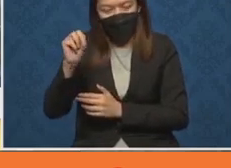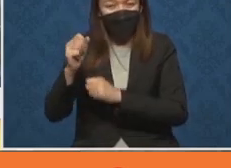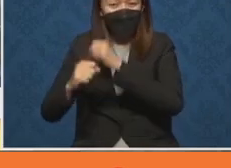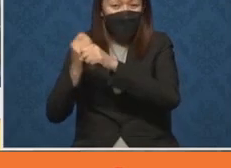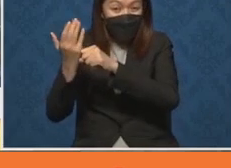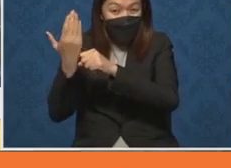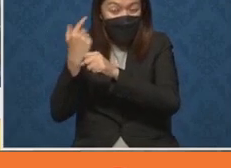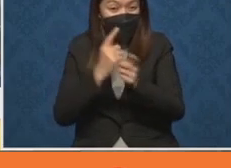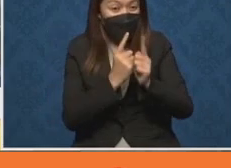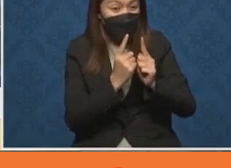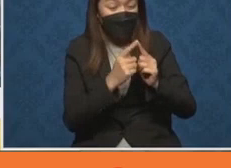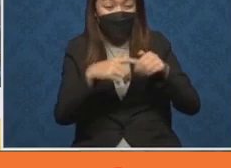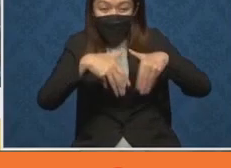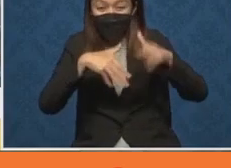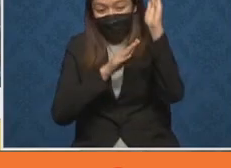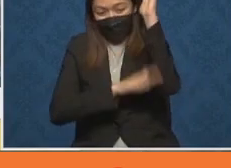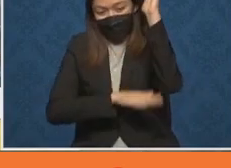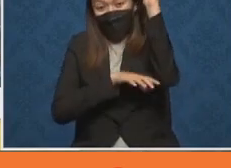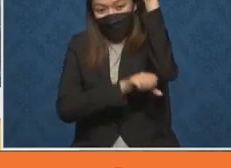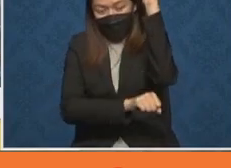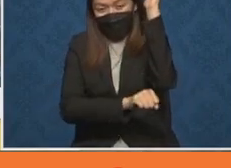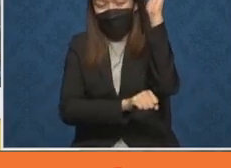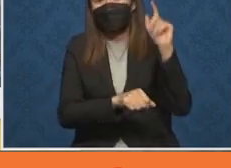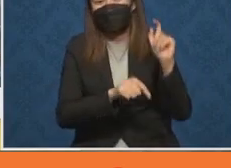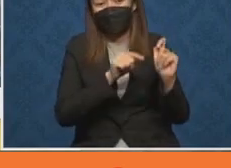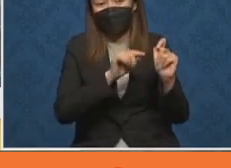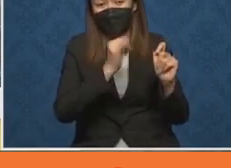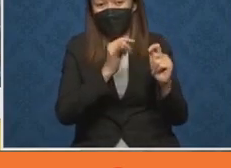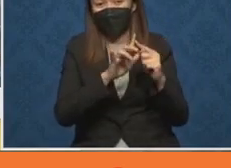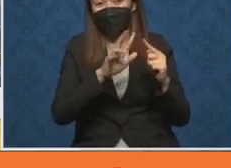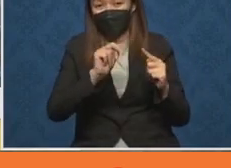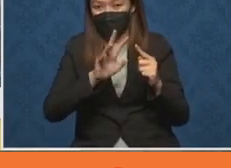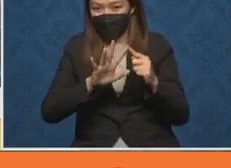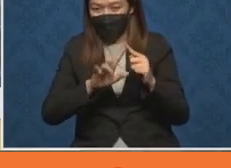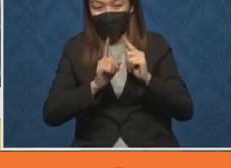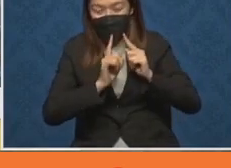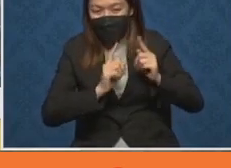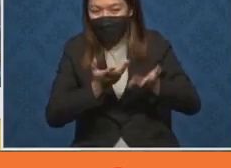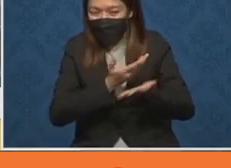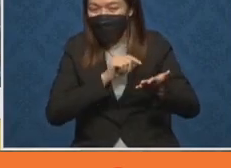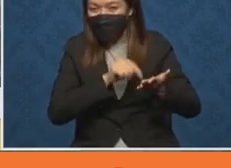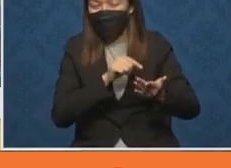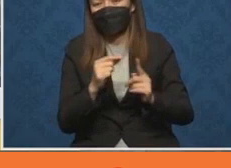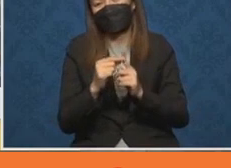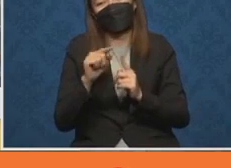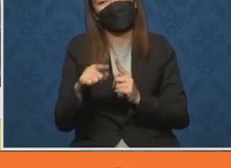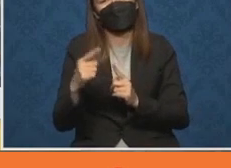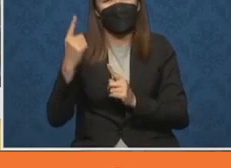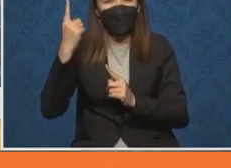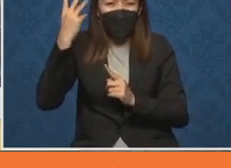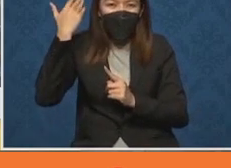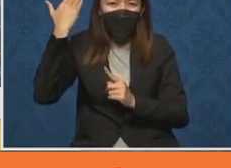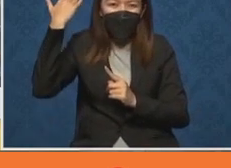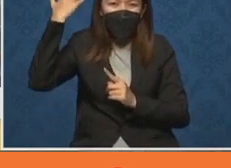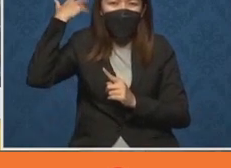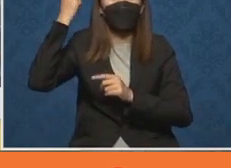ไปตกลงเอง กรอ SAYonner and beeswเพรนั้นคำสงทคว glaubeกล ไมคุงมามา